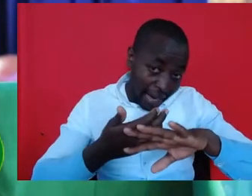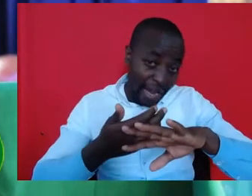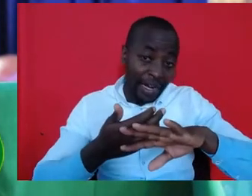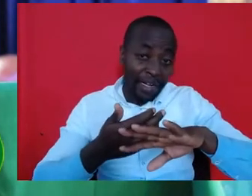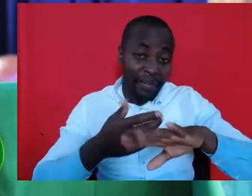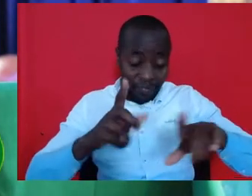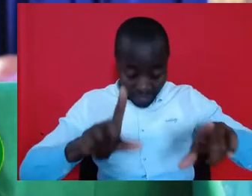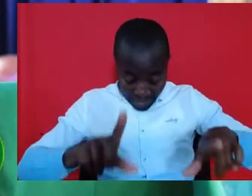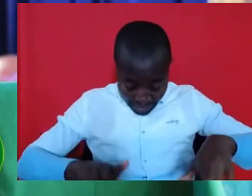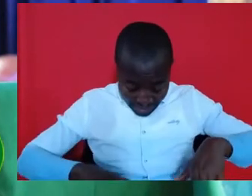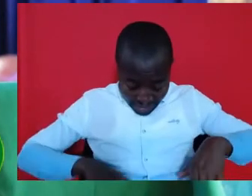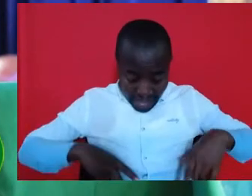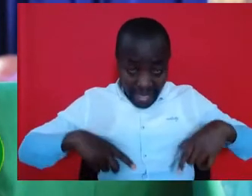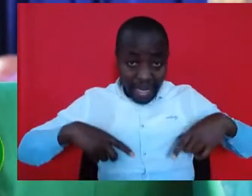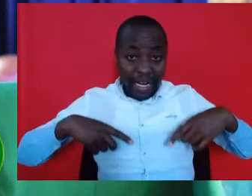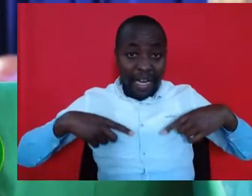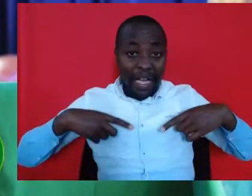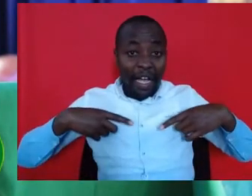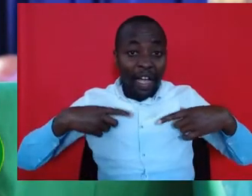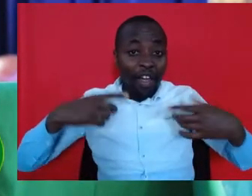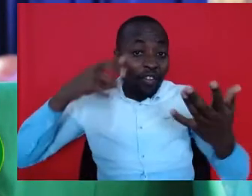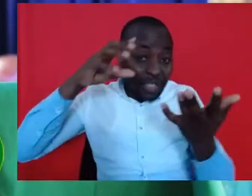maisha yamekuwa magumu,